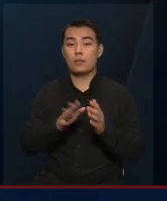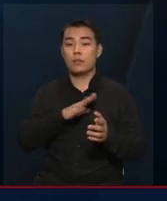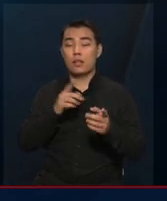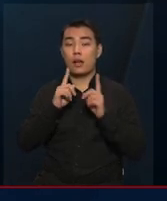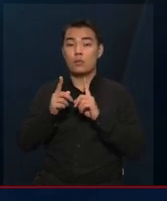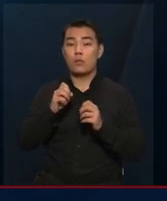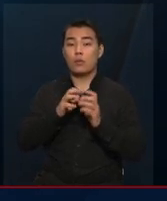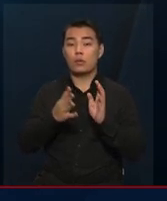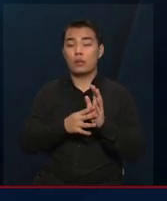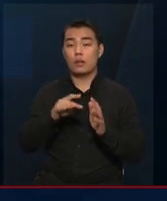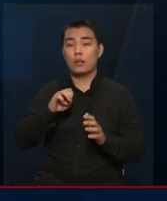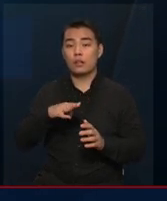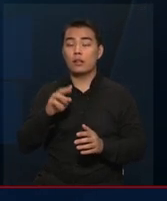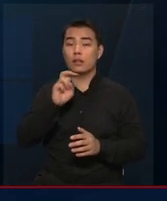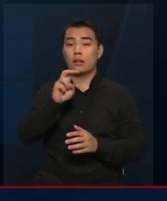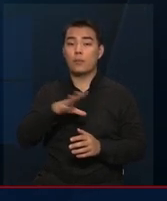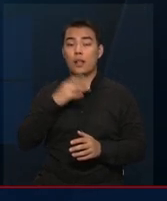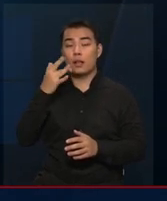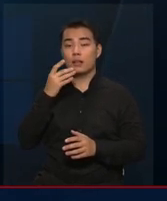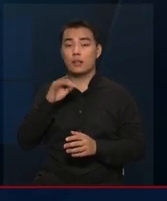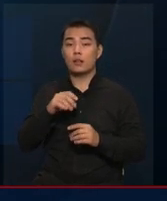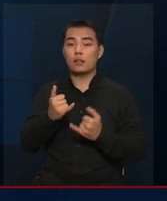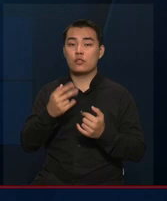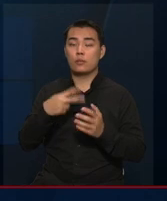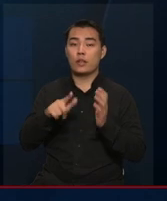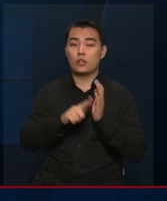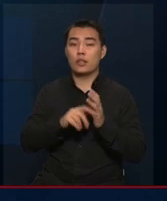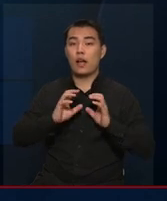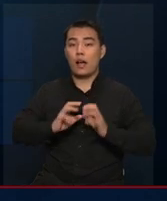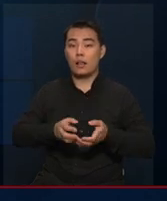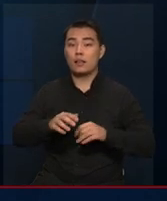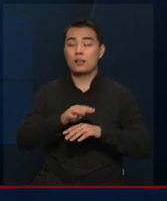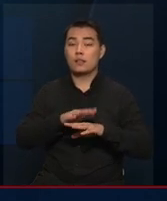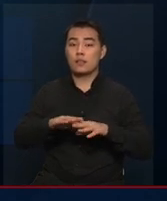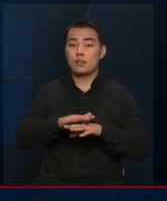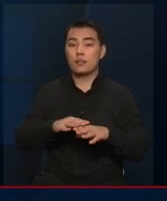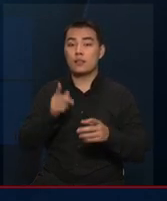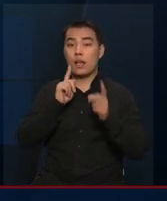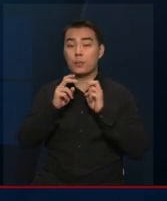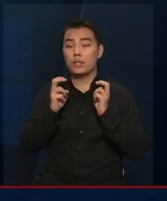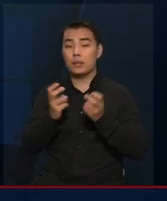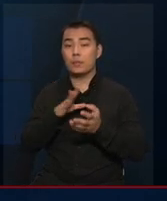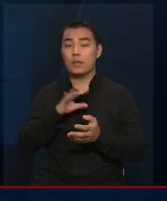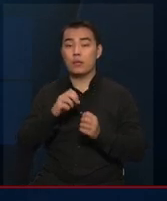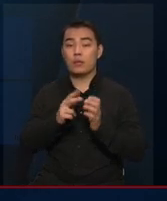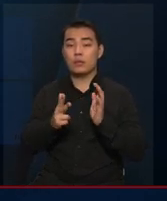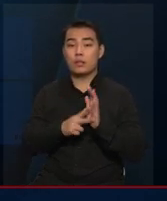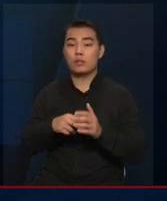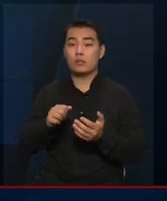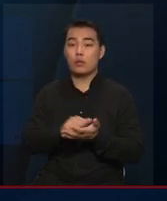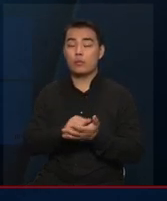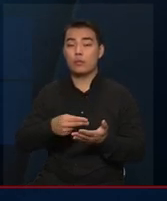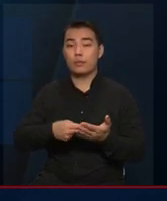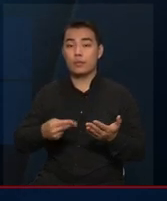шетелдерге 19 рет сапар жасады. 27 халықаралық форум мен саммитке қатысты. 18 екіжақты құжатқа қол қойған. Мемлекет басшысы шетелге